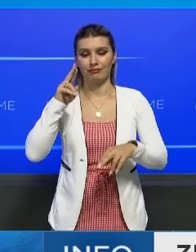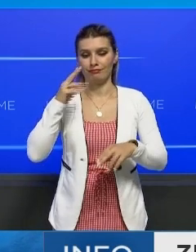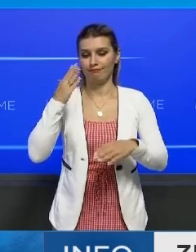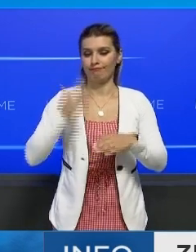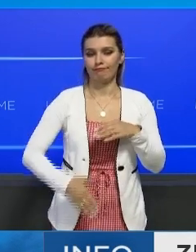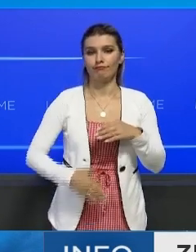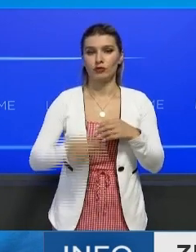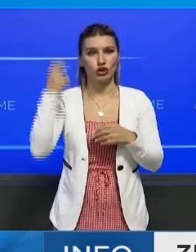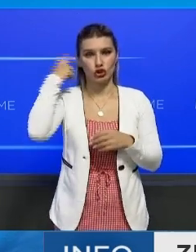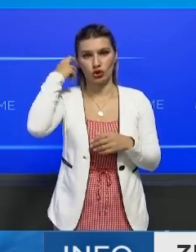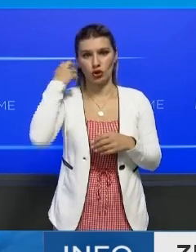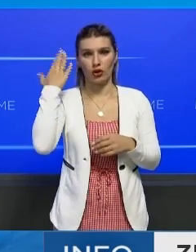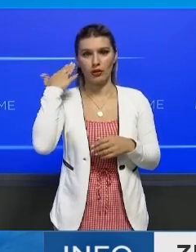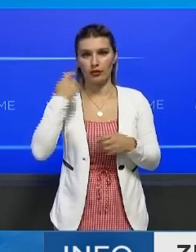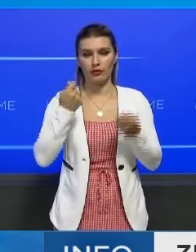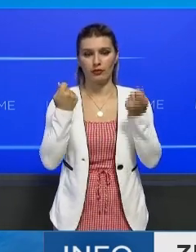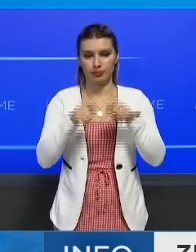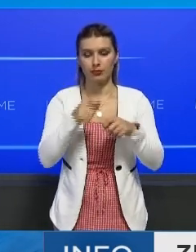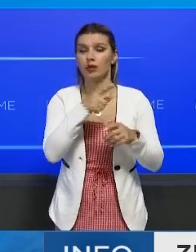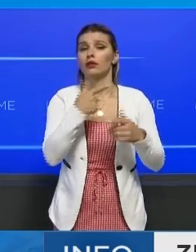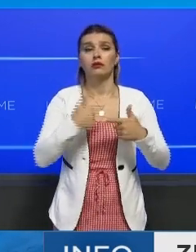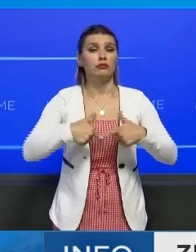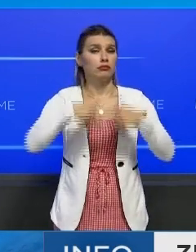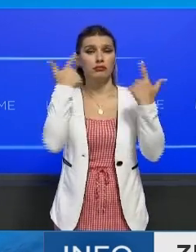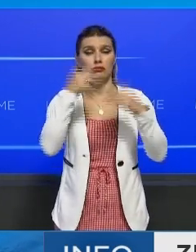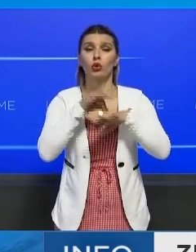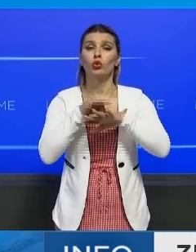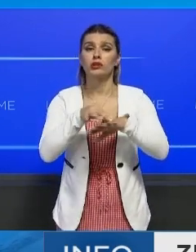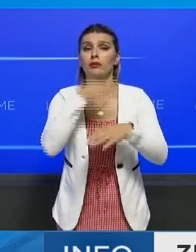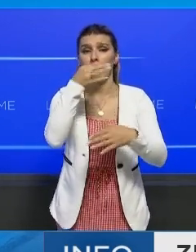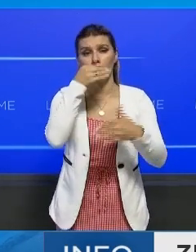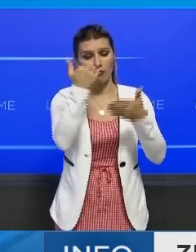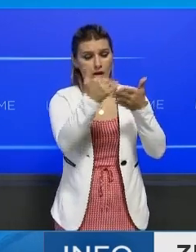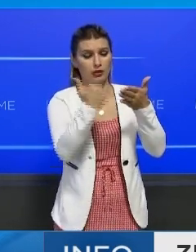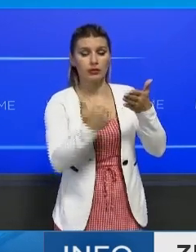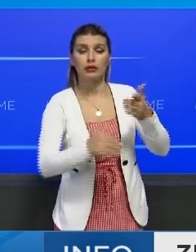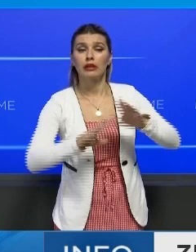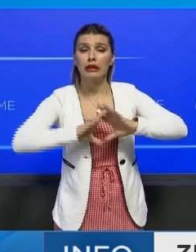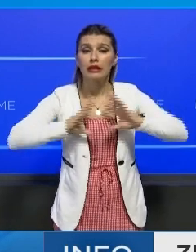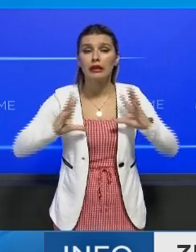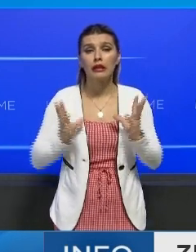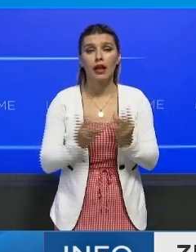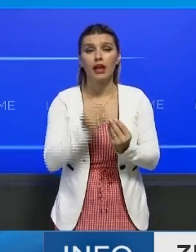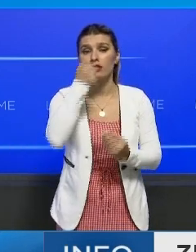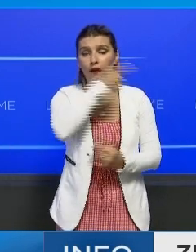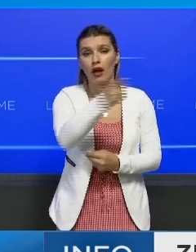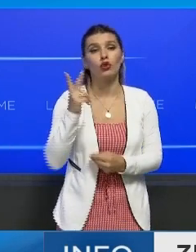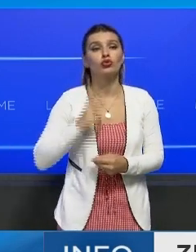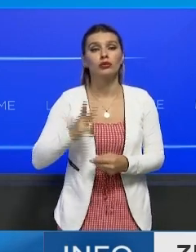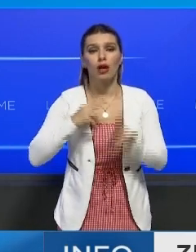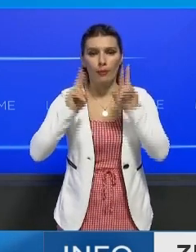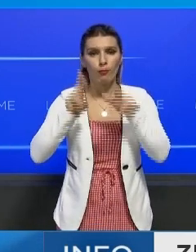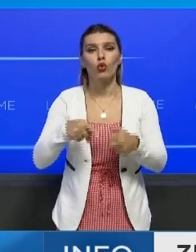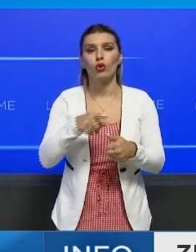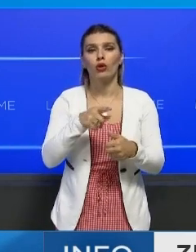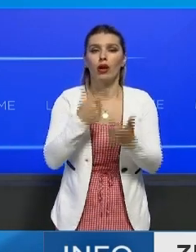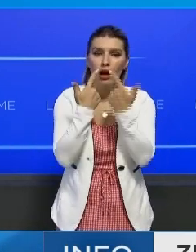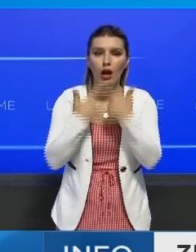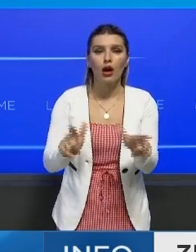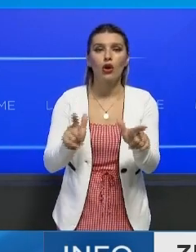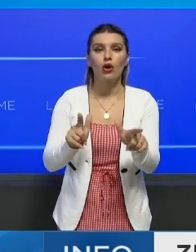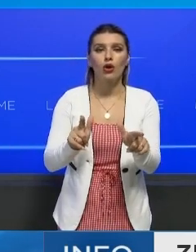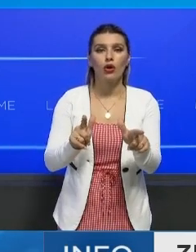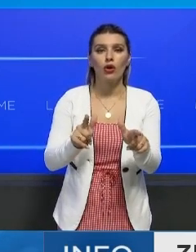qershor, i ka dhënë udhëzimet e qarta për periudhën kur qytetarët mund të shfrytëzojnë këtë të drejtë, e që